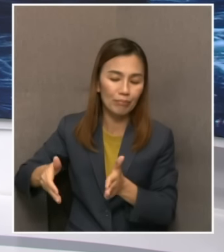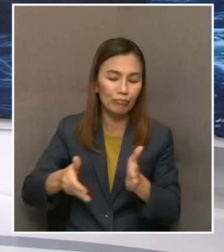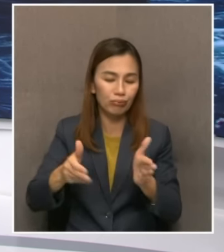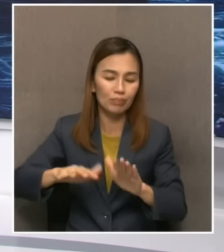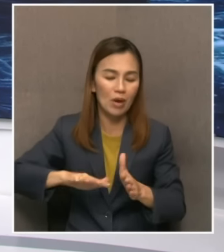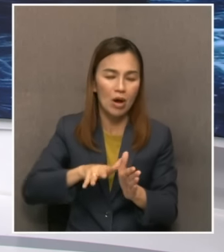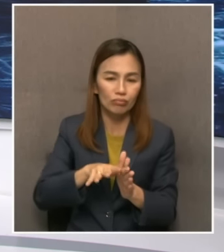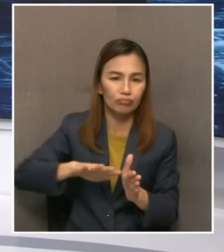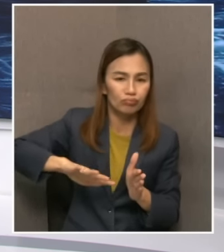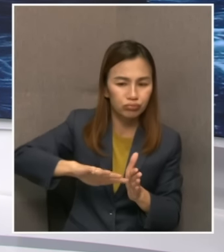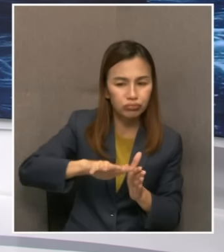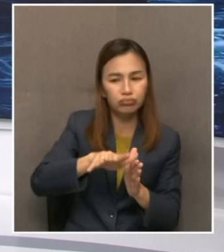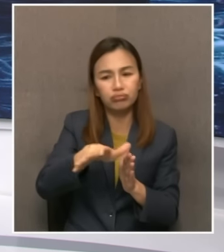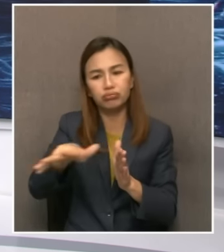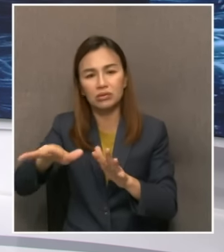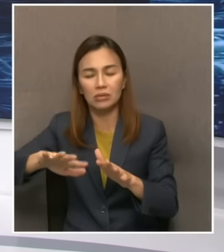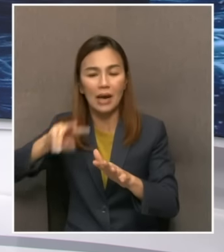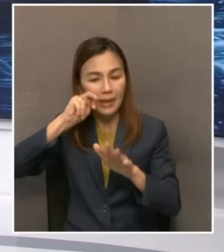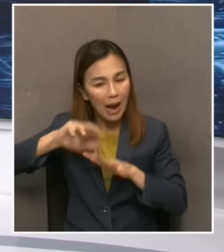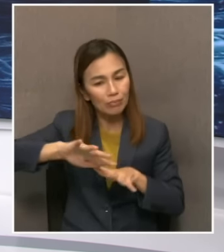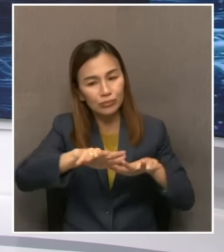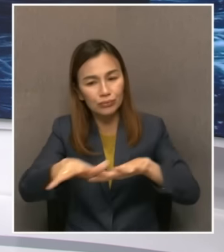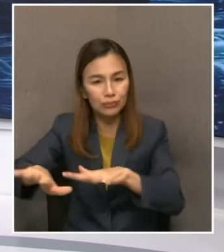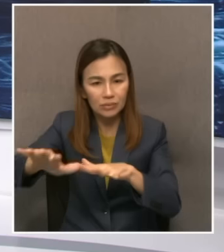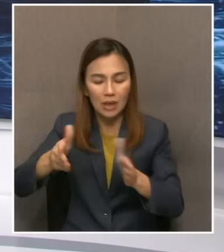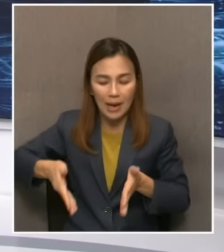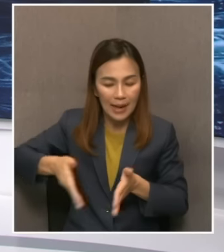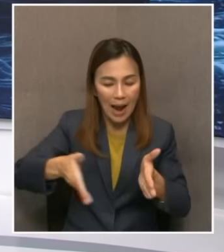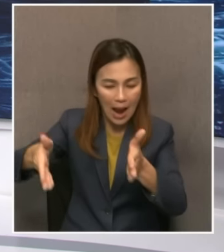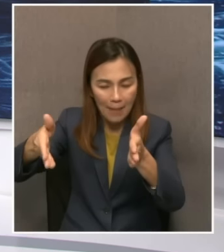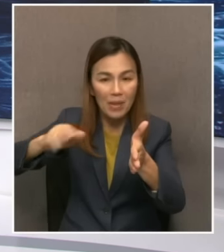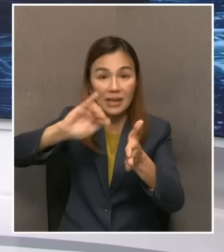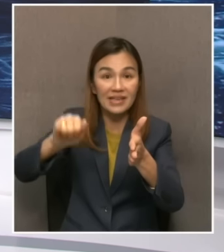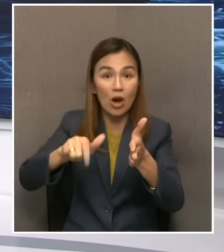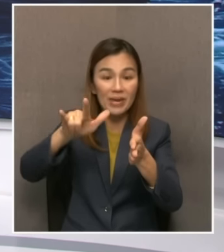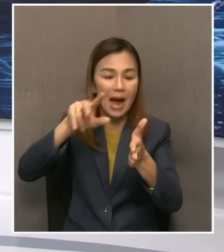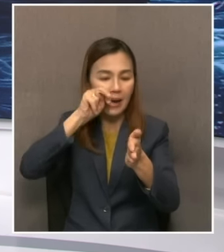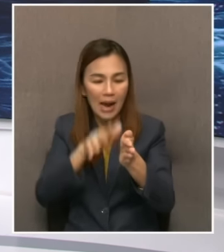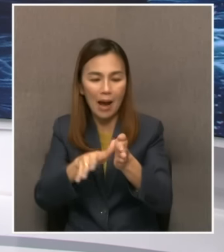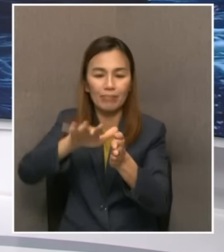านน้ำทางตอนกลางและสองฝั่งแม่น้ำเจ้าพระยาบางส่วนด้วยนะคะนี่ก็เ